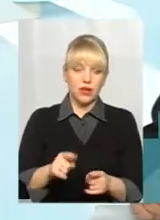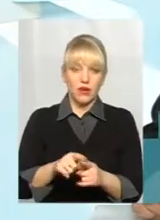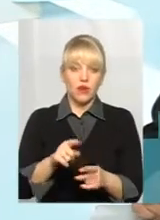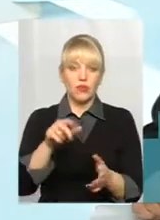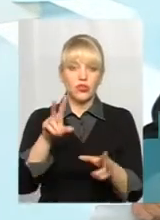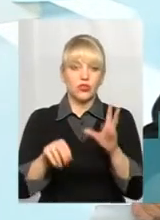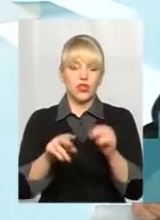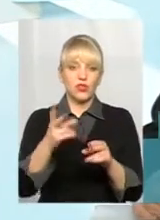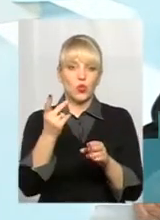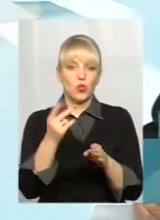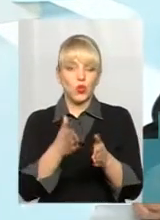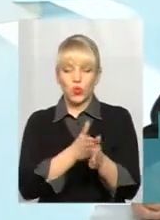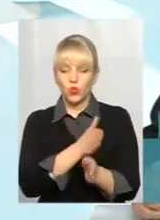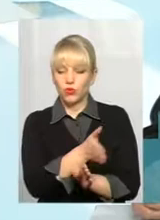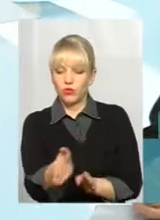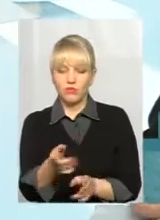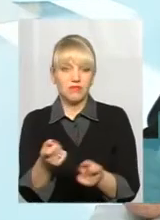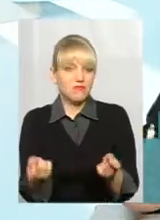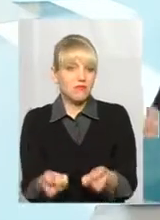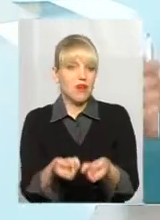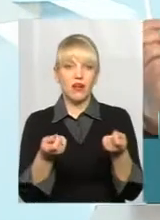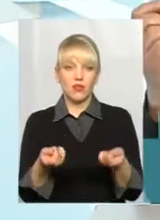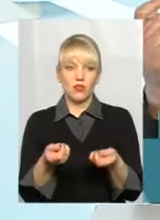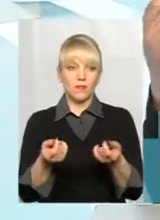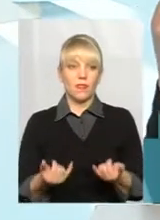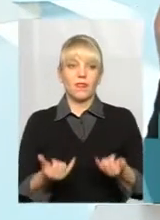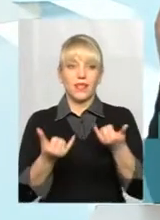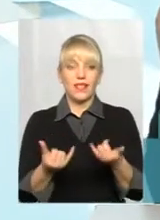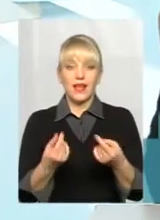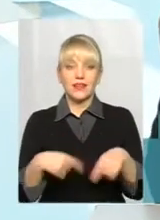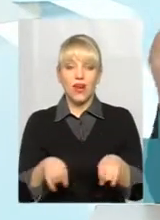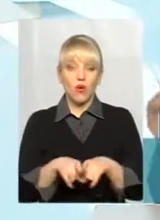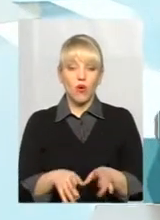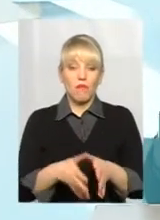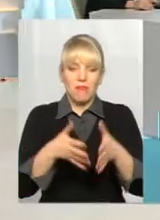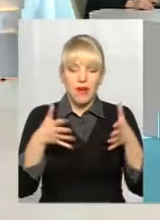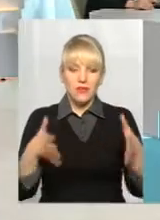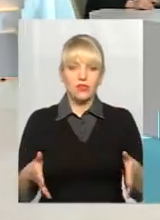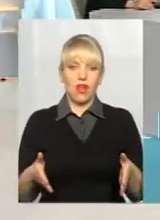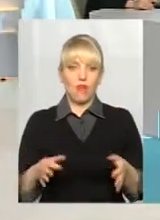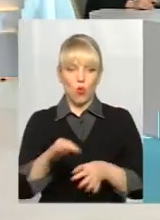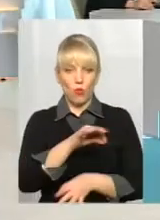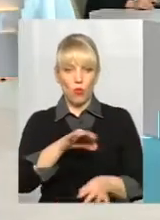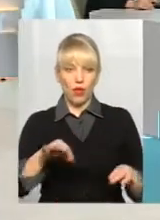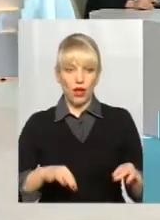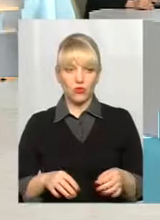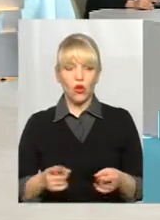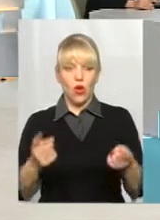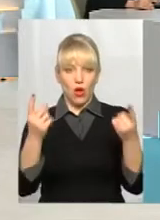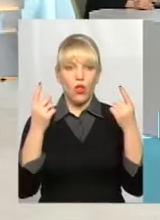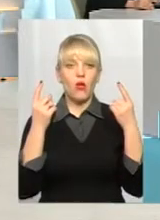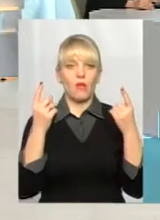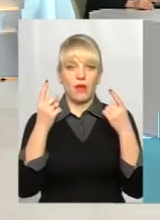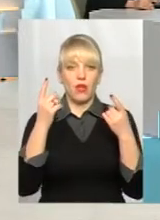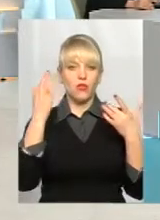іншу смугу. Тобто мало для такого масштабного проєкту, такої ну, глобальної